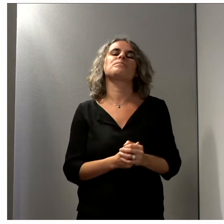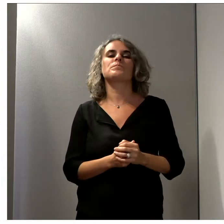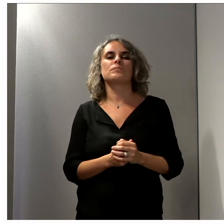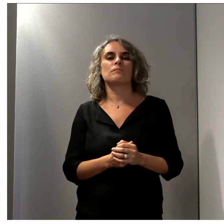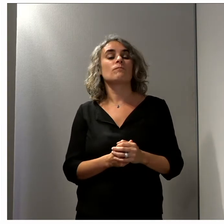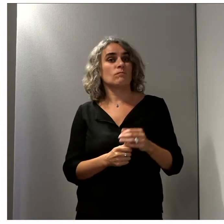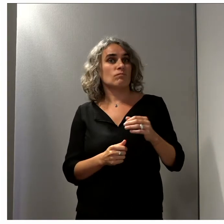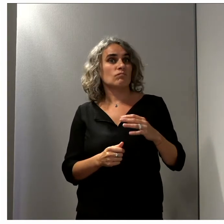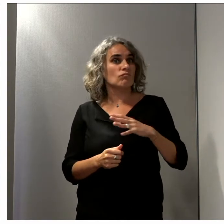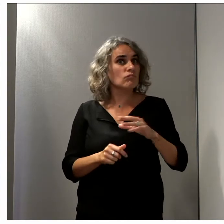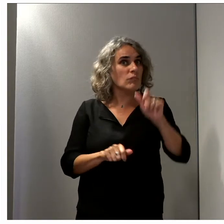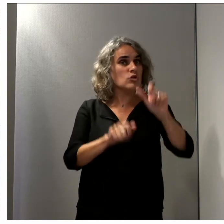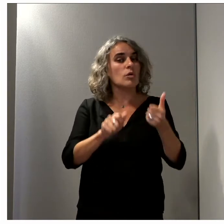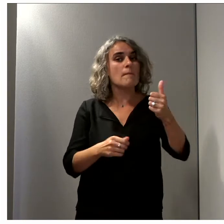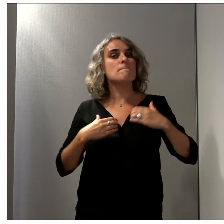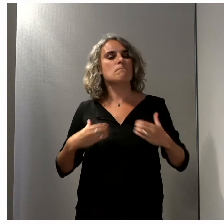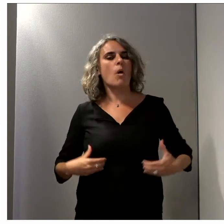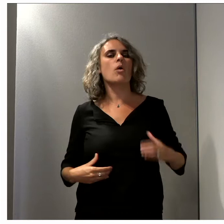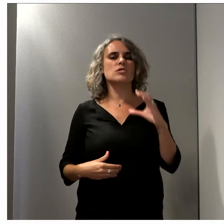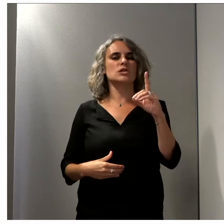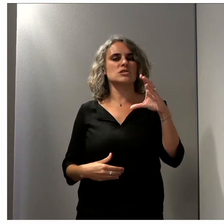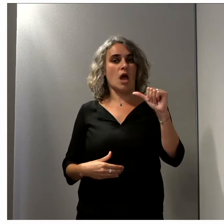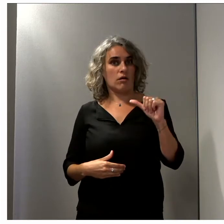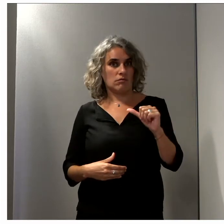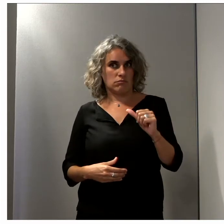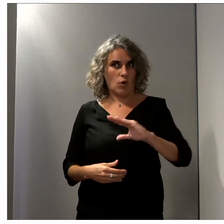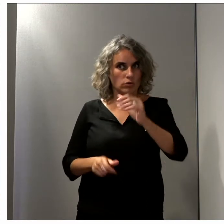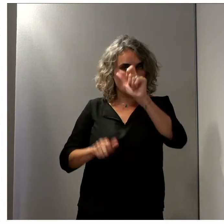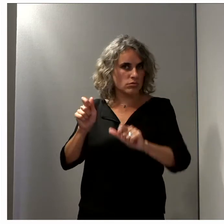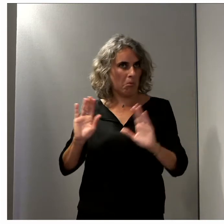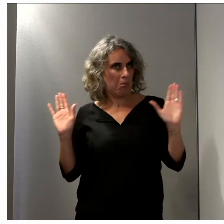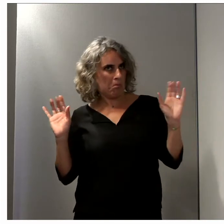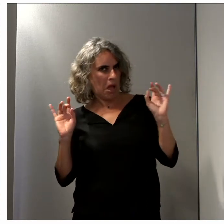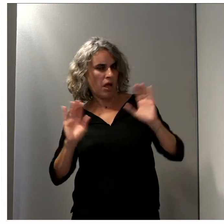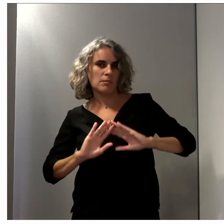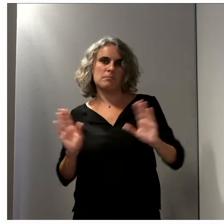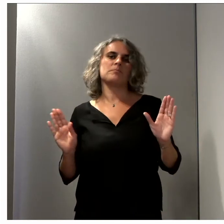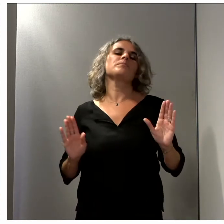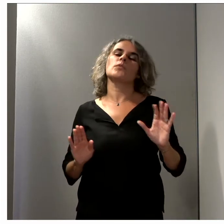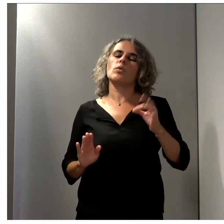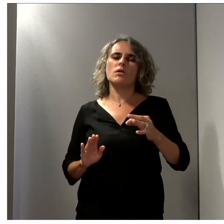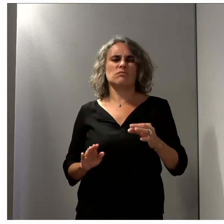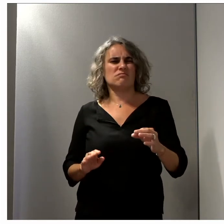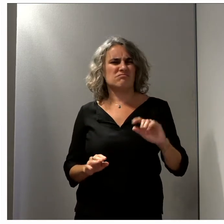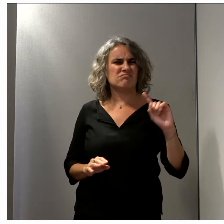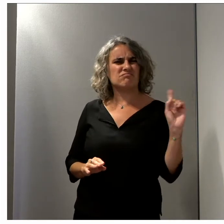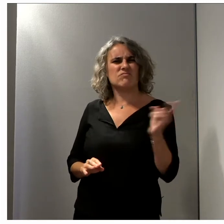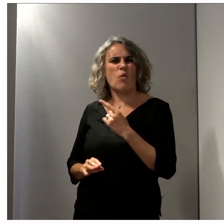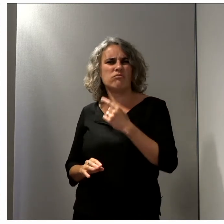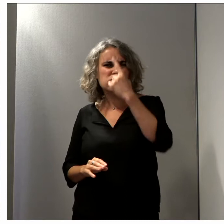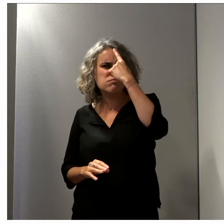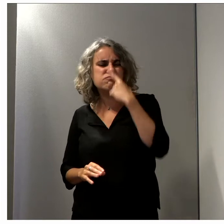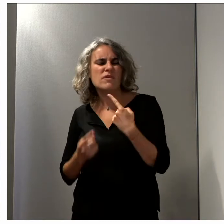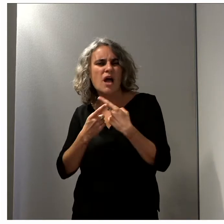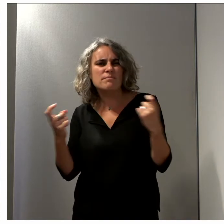étant d'ailleurs membres des CDCA concernés, mais pas que. Donc nous avons vraiment eu une dynamique d'acteurs très, très